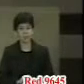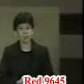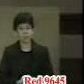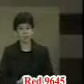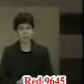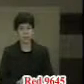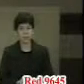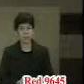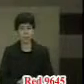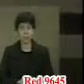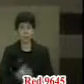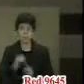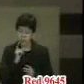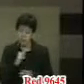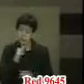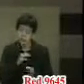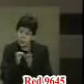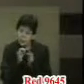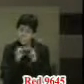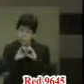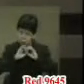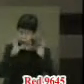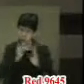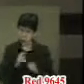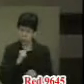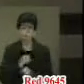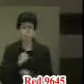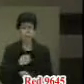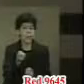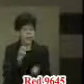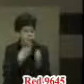คือท่านข้อสำคัญดูต้องพูดกันให้ชัดเจนครับผ